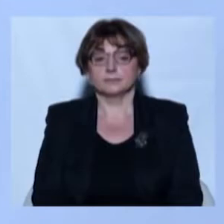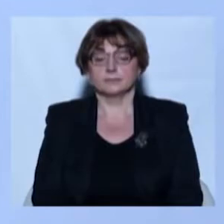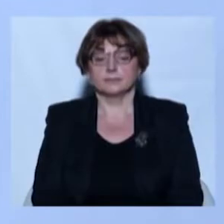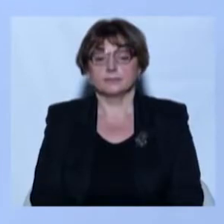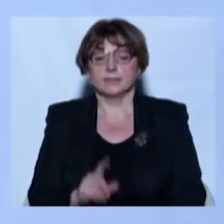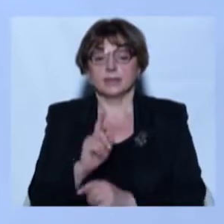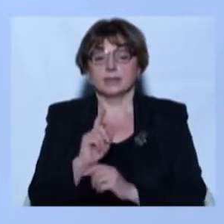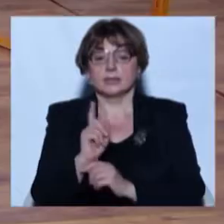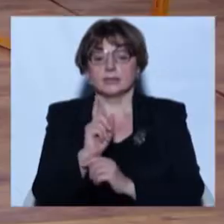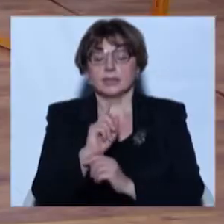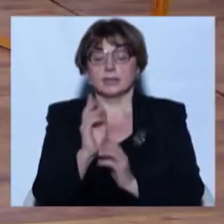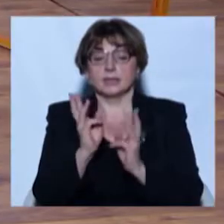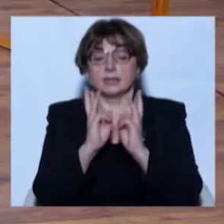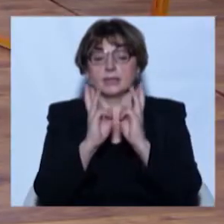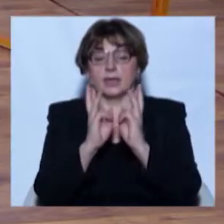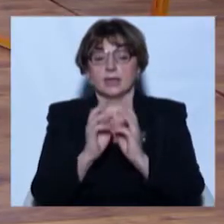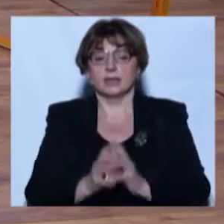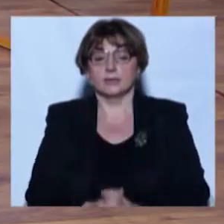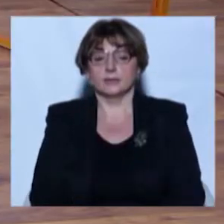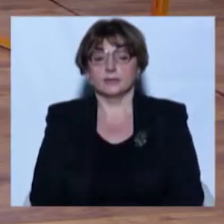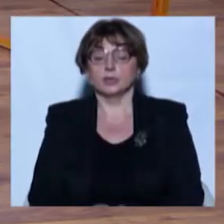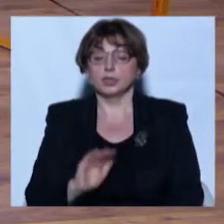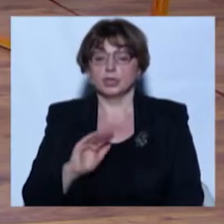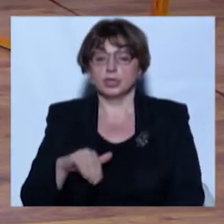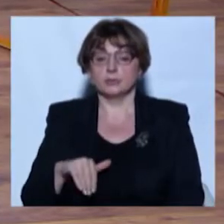Სანთლის ალი. Შემდეგი.